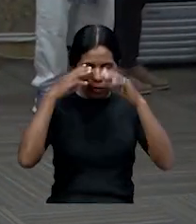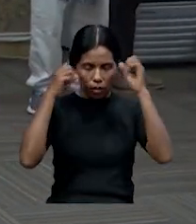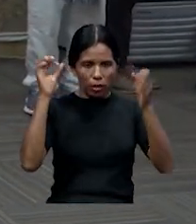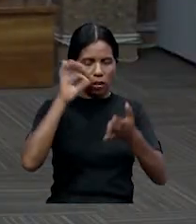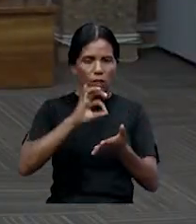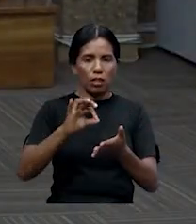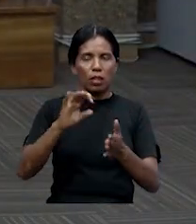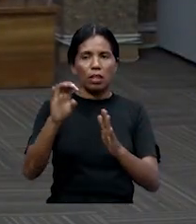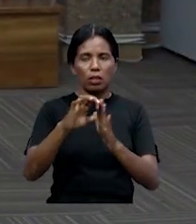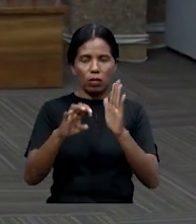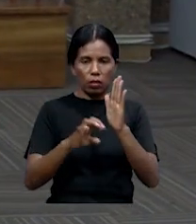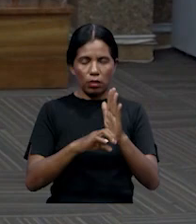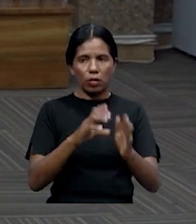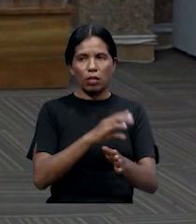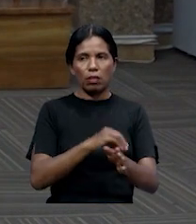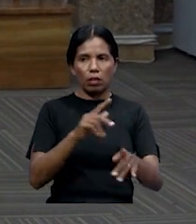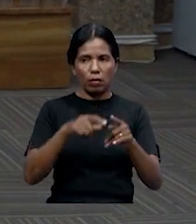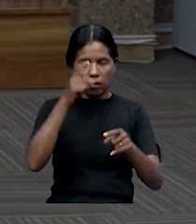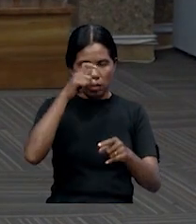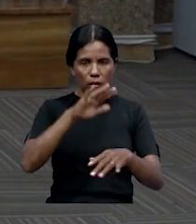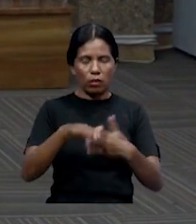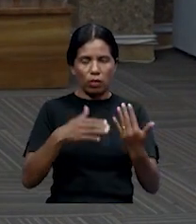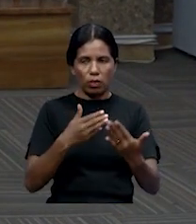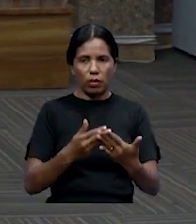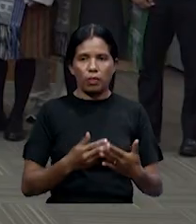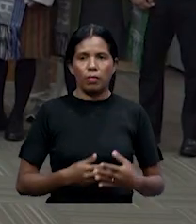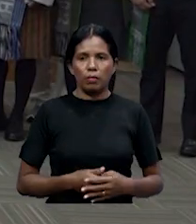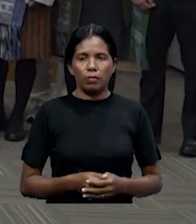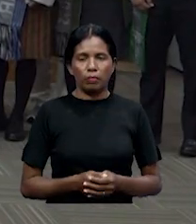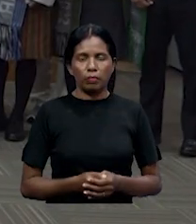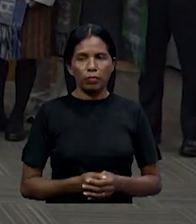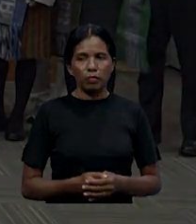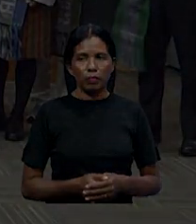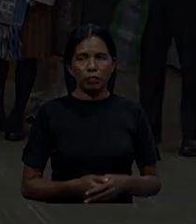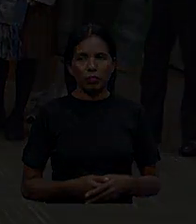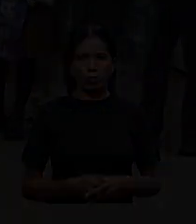secretária executiva no diplomata Siram. Tito Silva, Laura Sever, GMN.